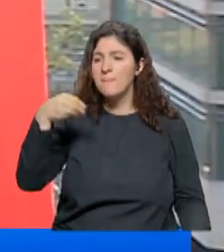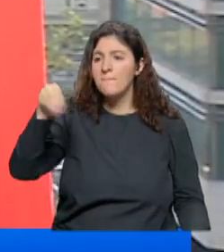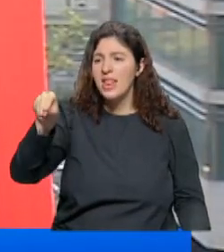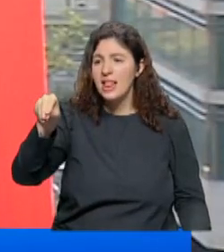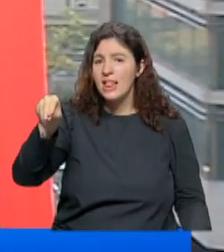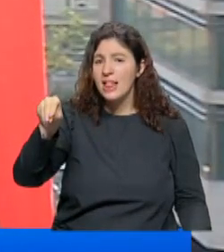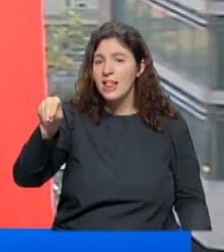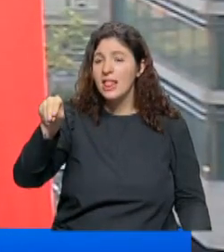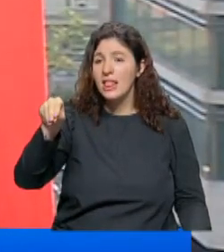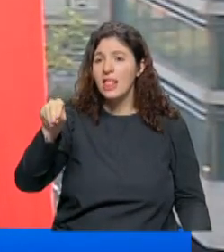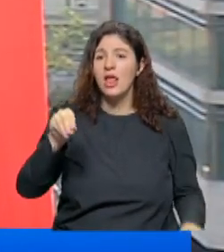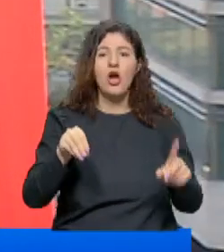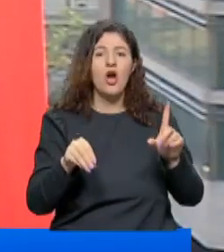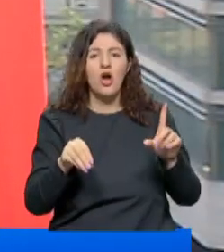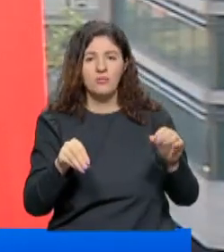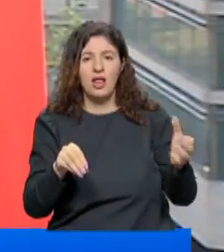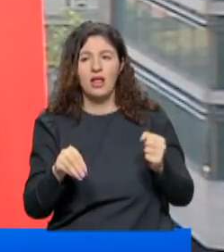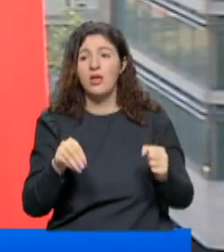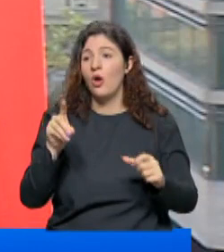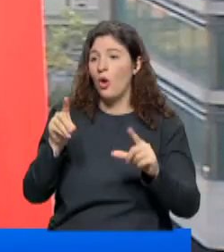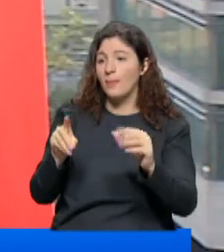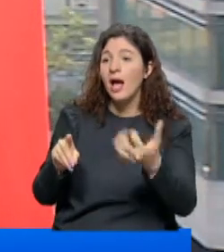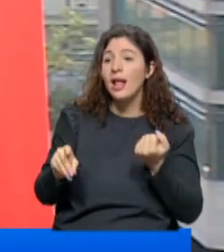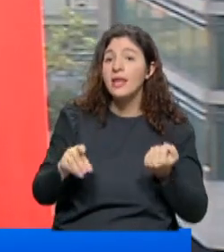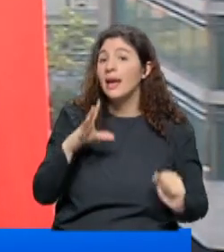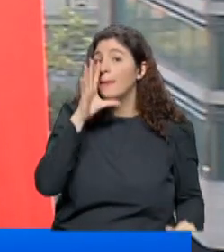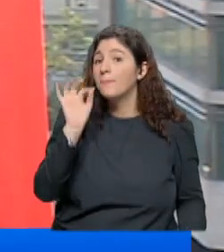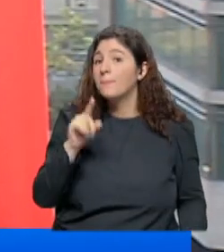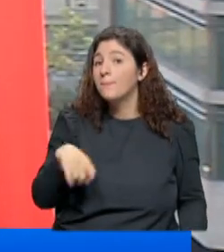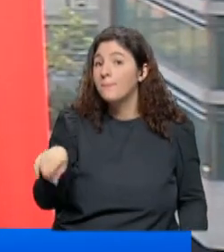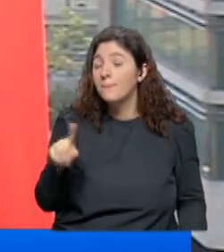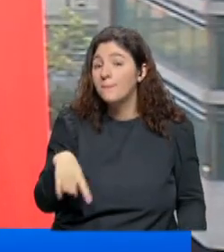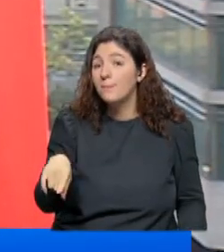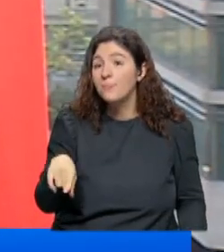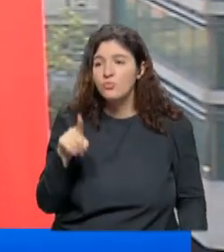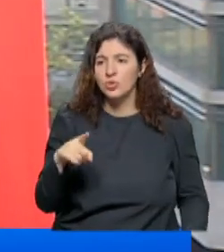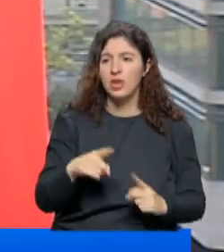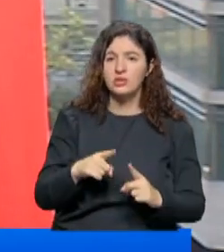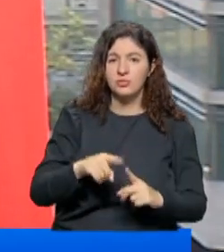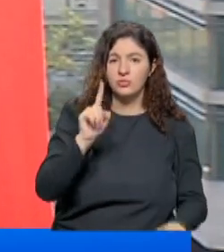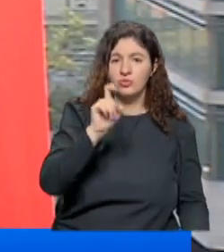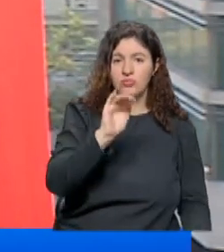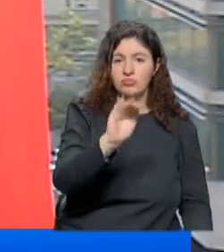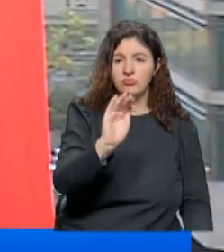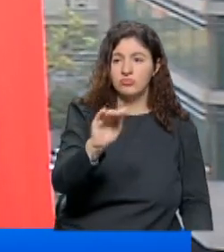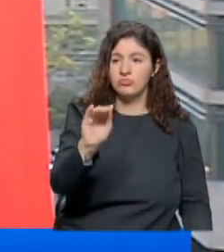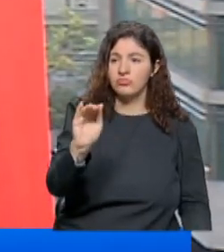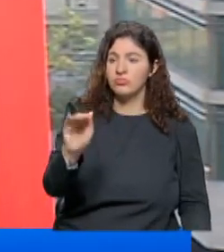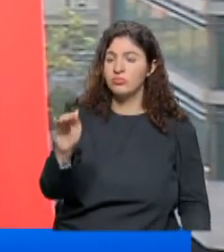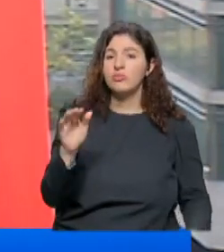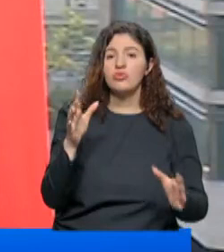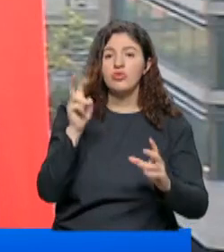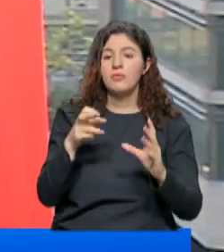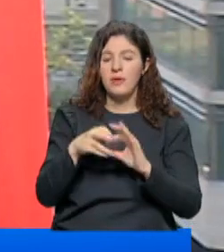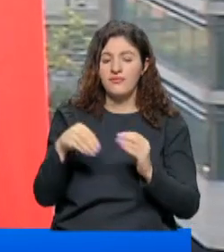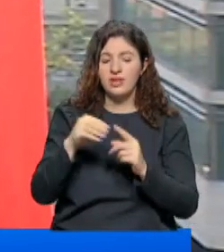sattı? 11'den aldı. Aldı. Kimdi bunlar? Bunların hesabı sorulacak. Kur korumalı